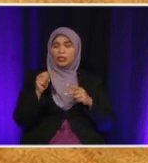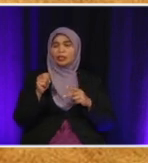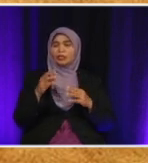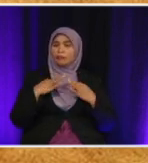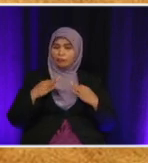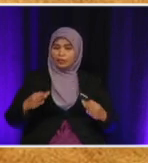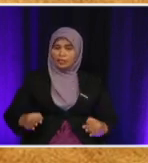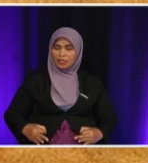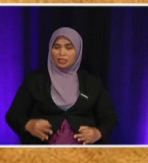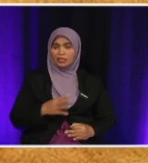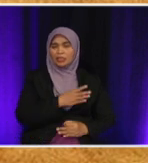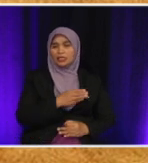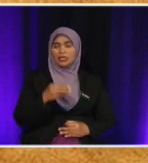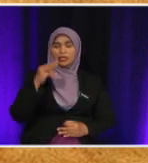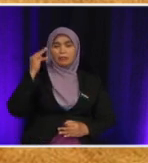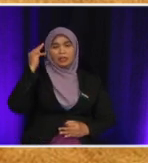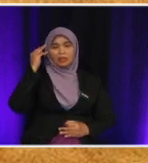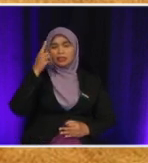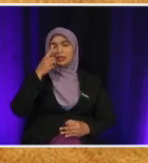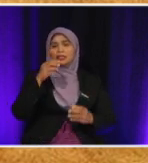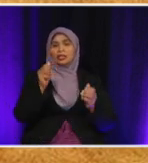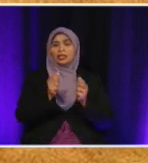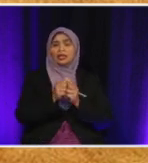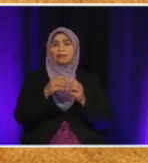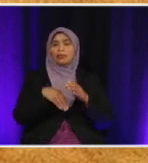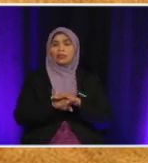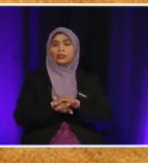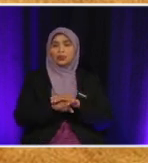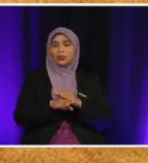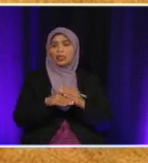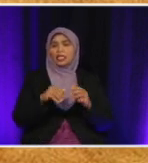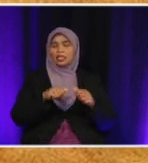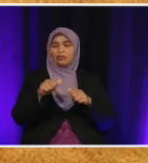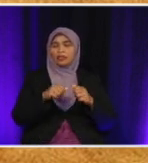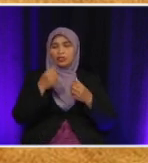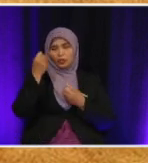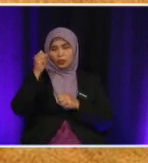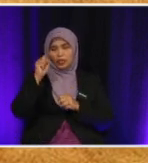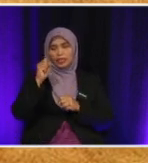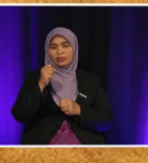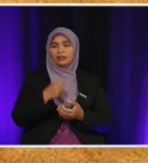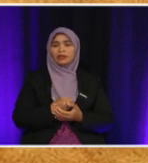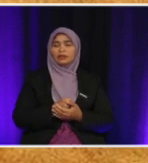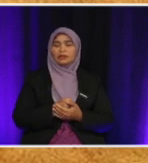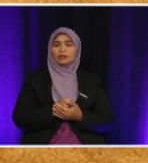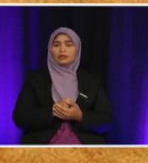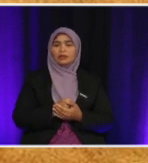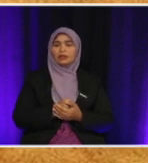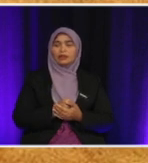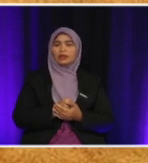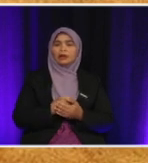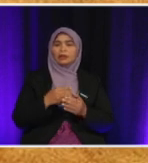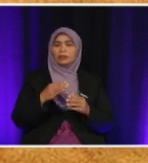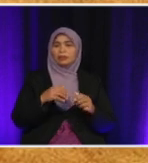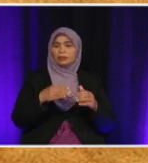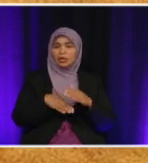dan mental dengan menyertai activity suka dan menyertai dan menggerakkan